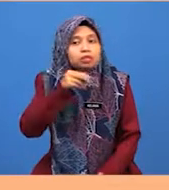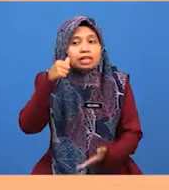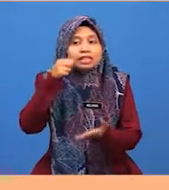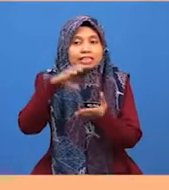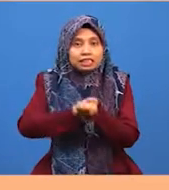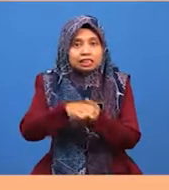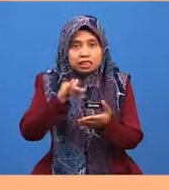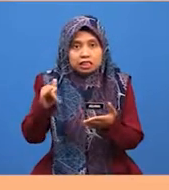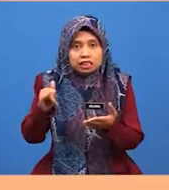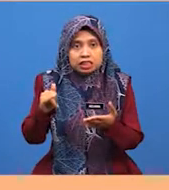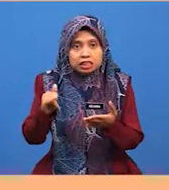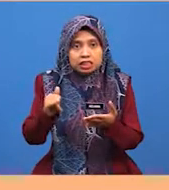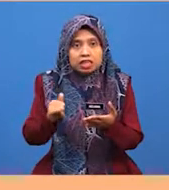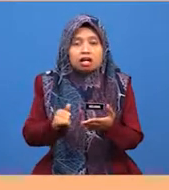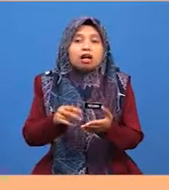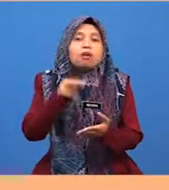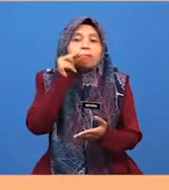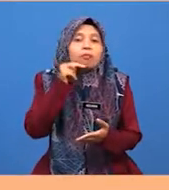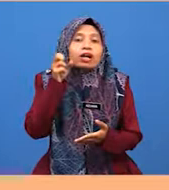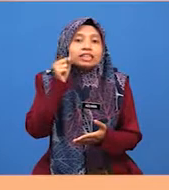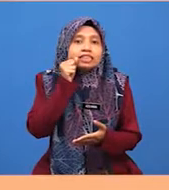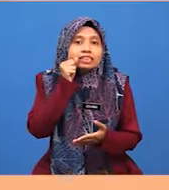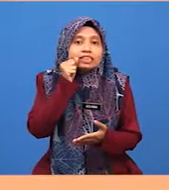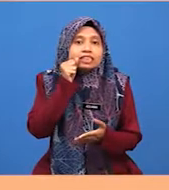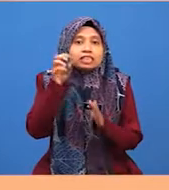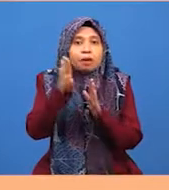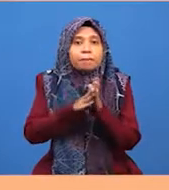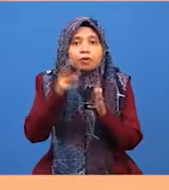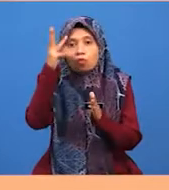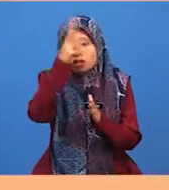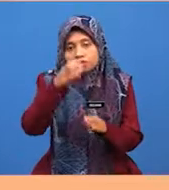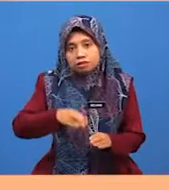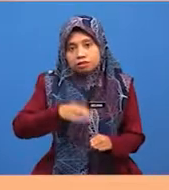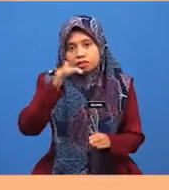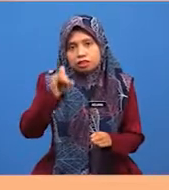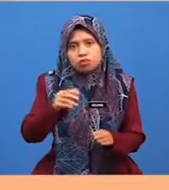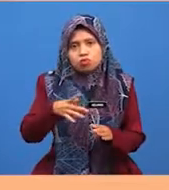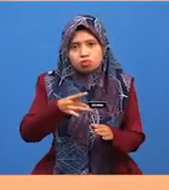Siti berwajah ceria yang suka menjaga kebersihan itu.